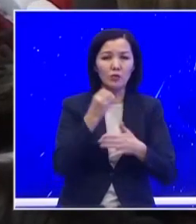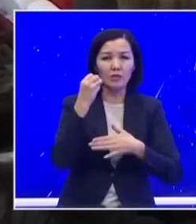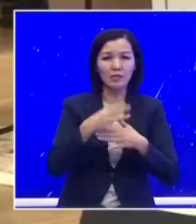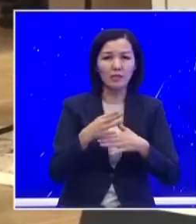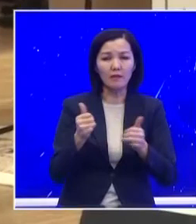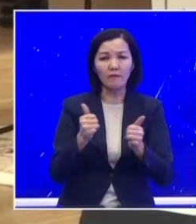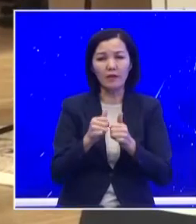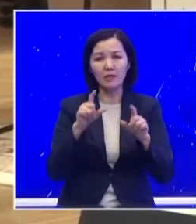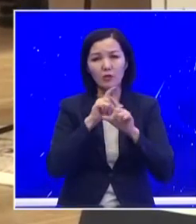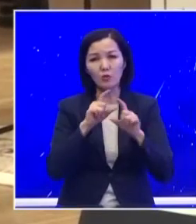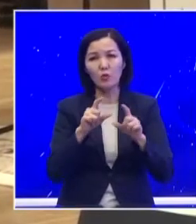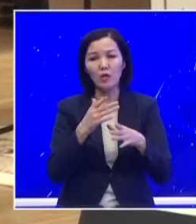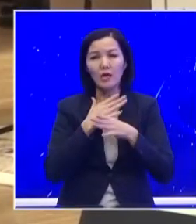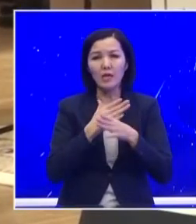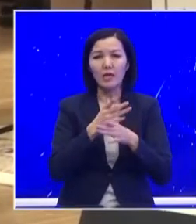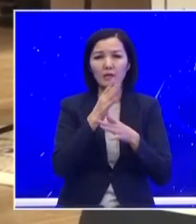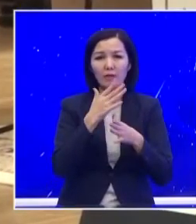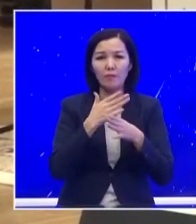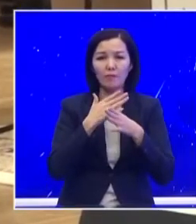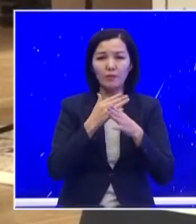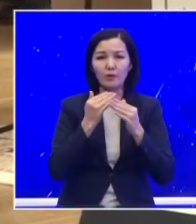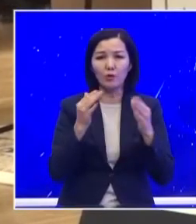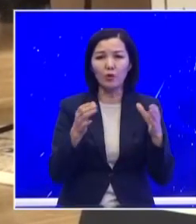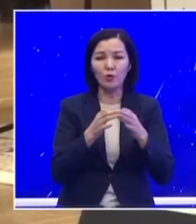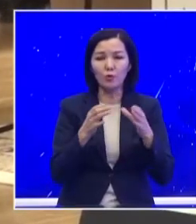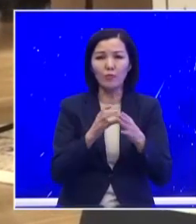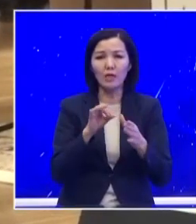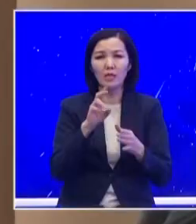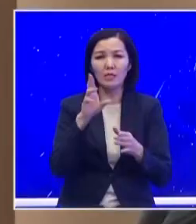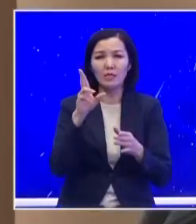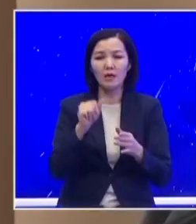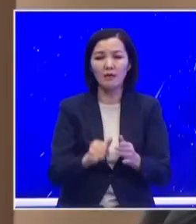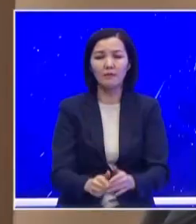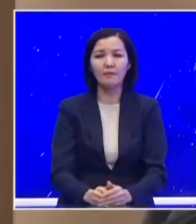школ, в том числе оказание своевременной помощи детям группы риска.